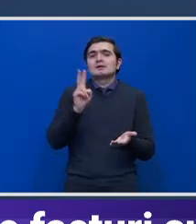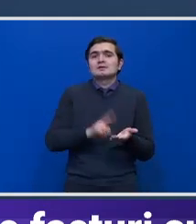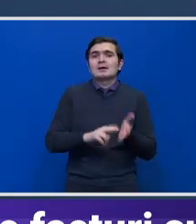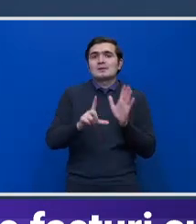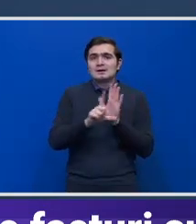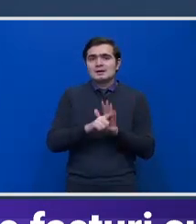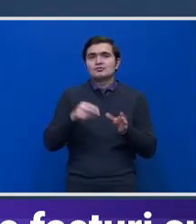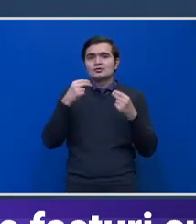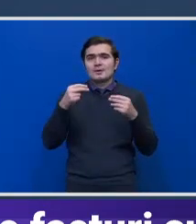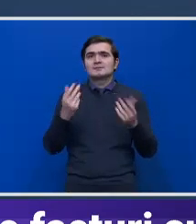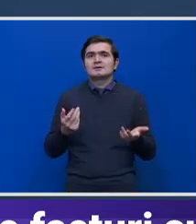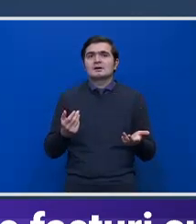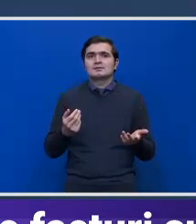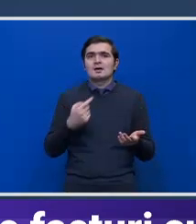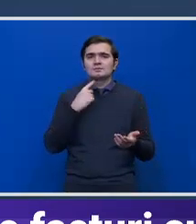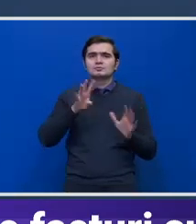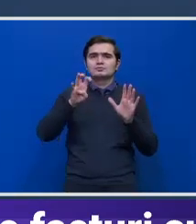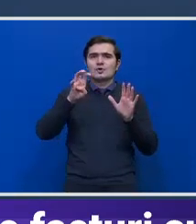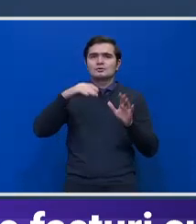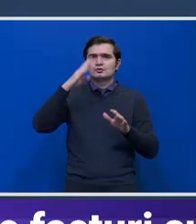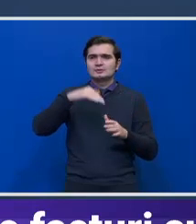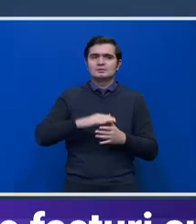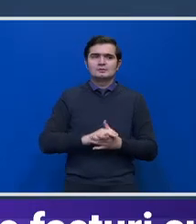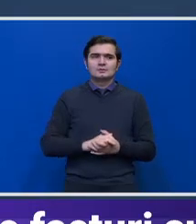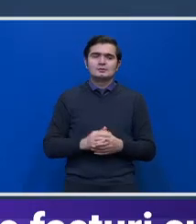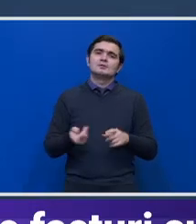ce am explicat. Pe perioada deci de aplicare și încă 90 de zile după.